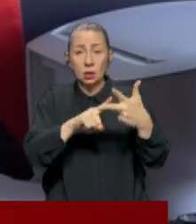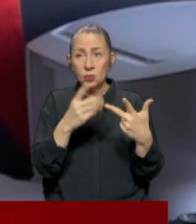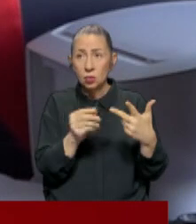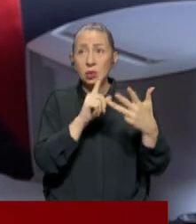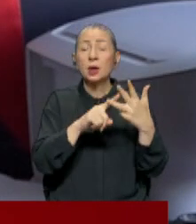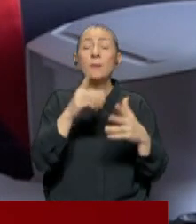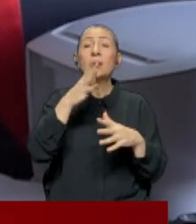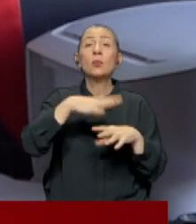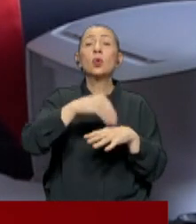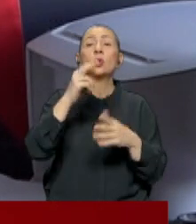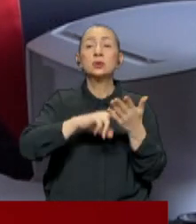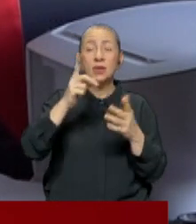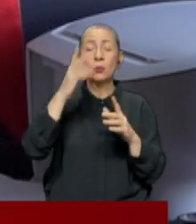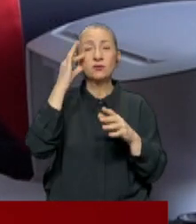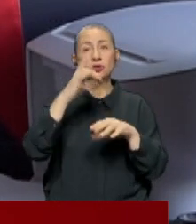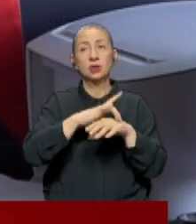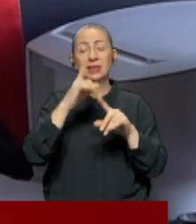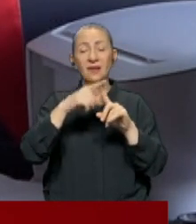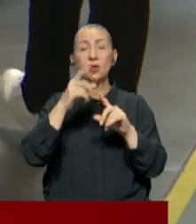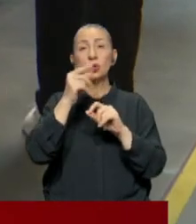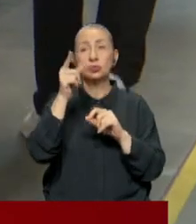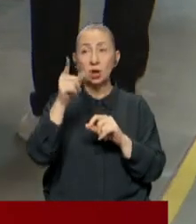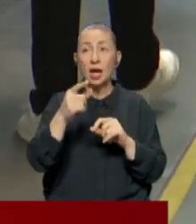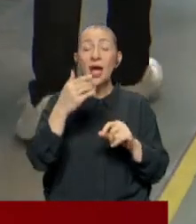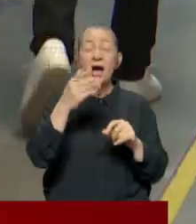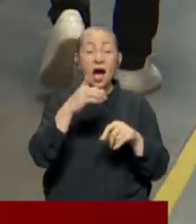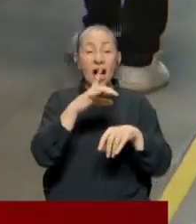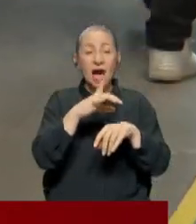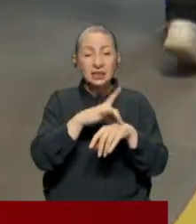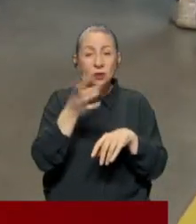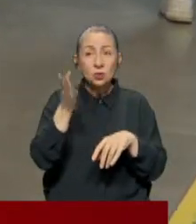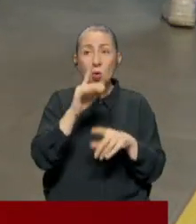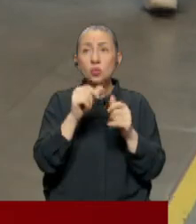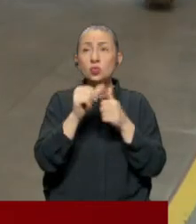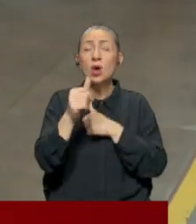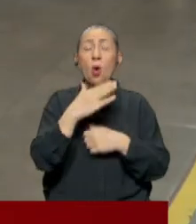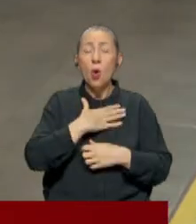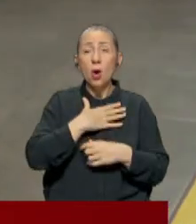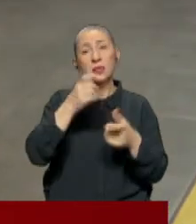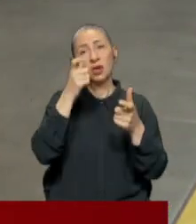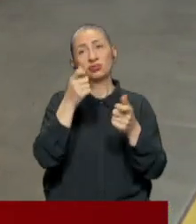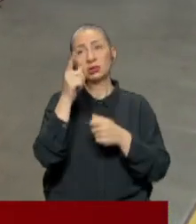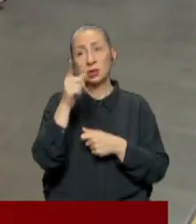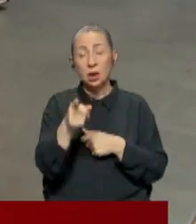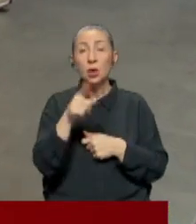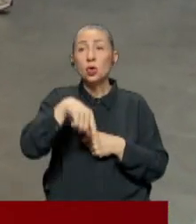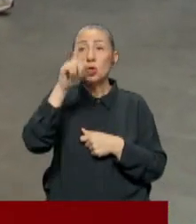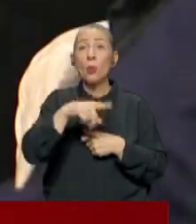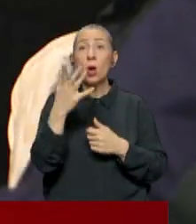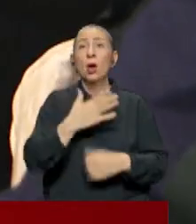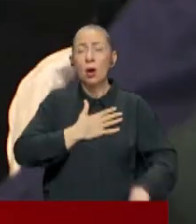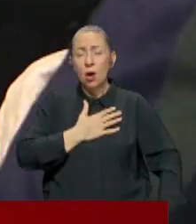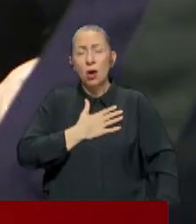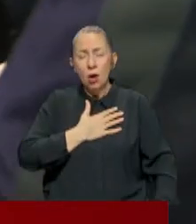Koronavirüs Bilim Kurulu üyesi Profesör Doktor Tevfik Özlü de enfeksiyon sonrası uzayan öksürüğe dikkat çekti. Gün boyu